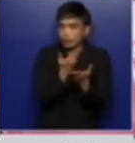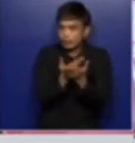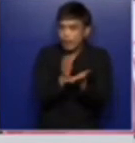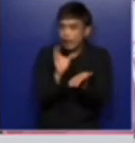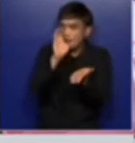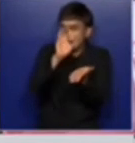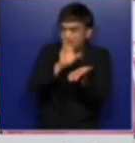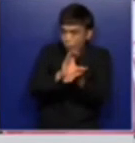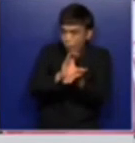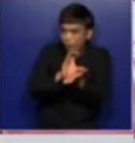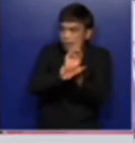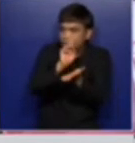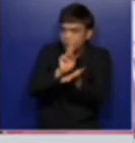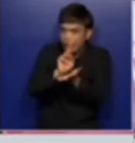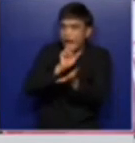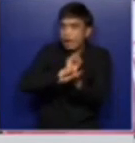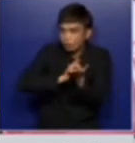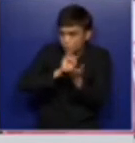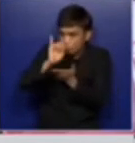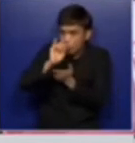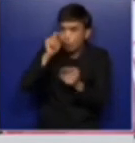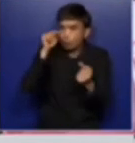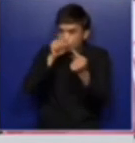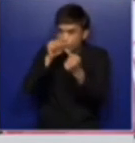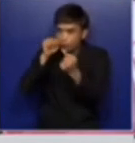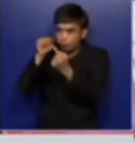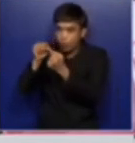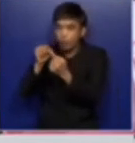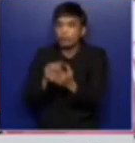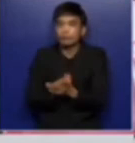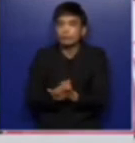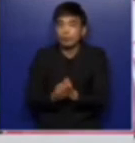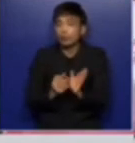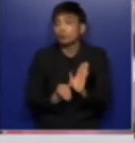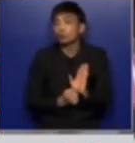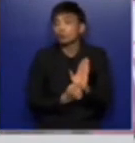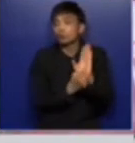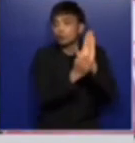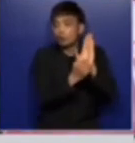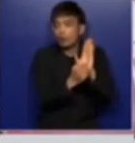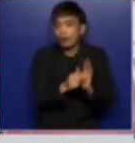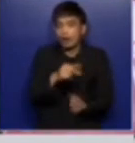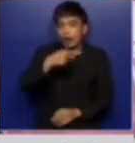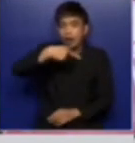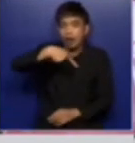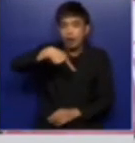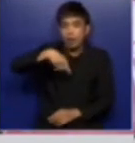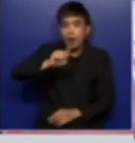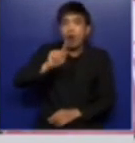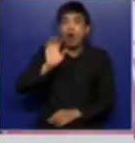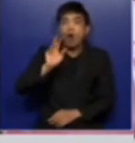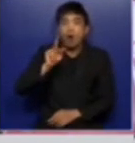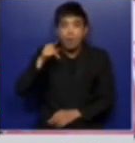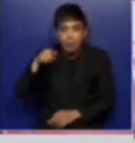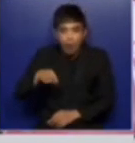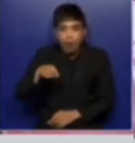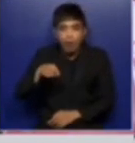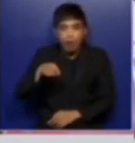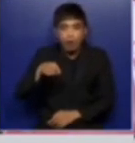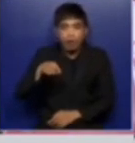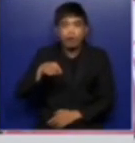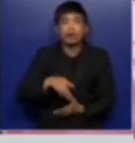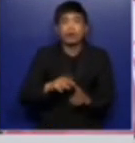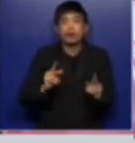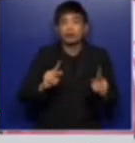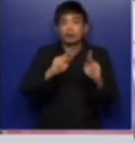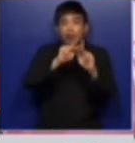านการณ์ขอยกอีกตัวอย่างงบของปภ.กระทรวงมหาดไทยใน